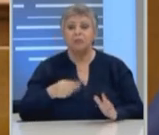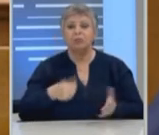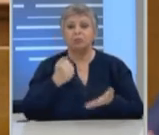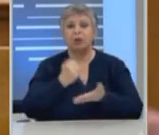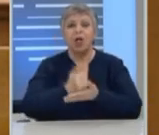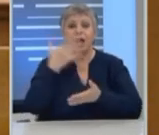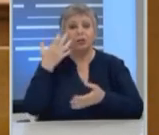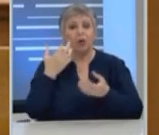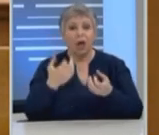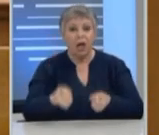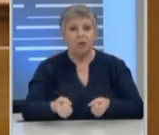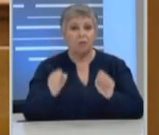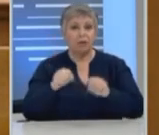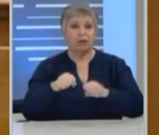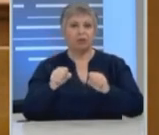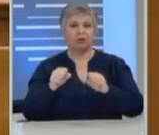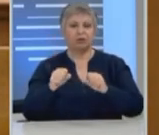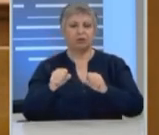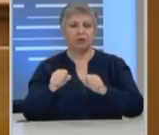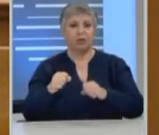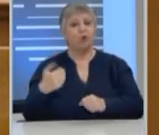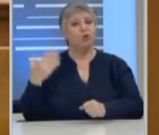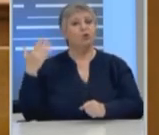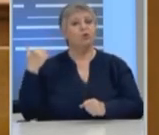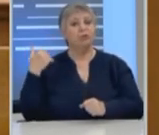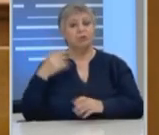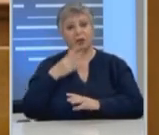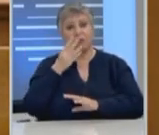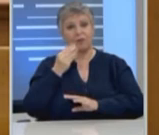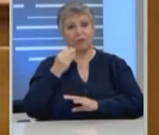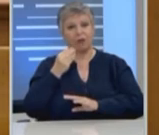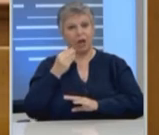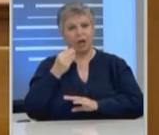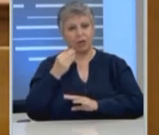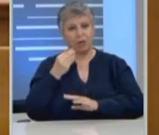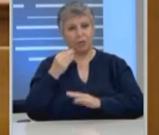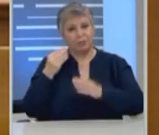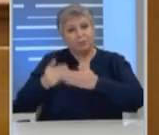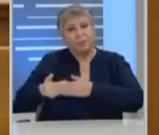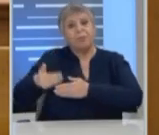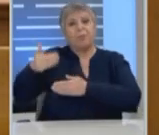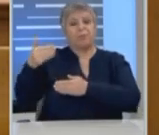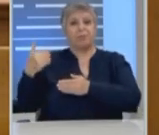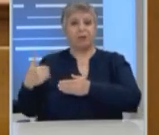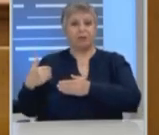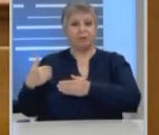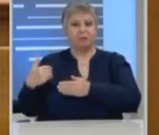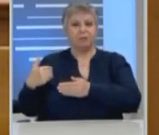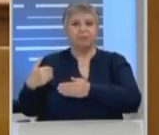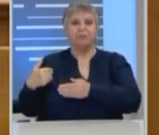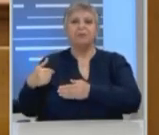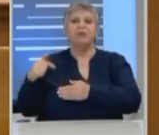αξιολόγηση. Ήταν η περίοδος, σας θυμίζω, λίγο πριν, που στα μέσα